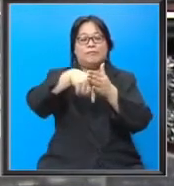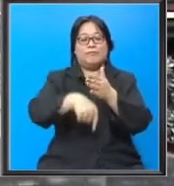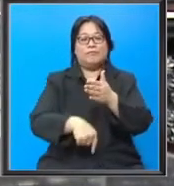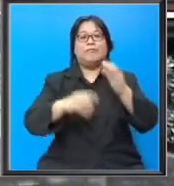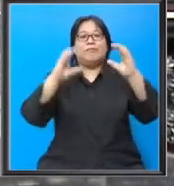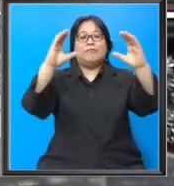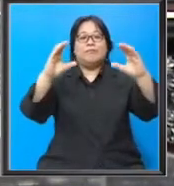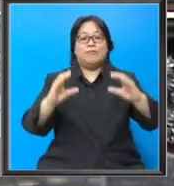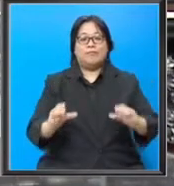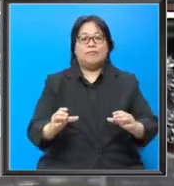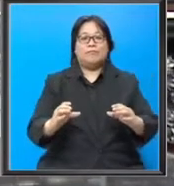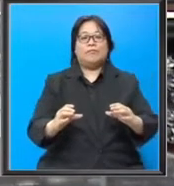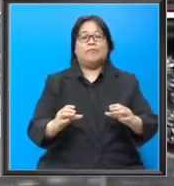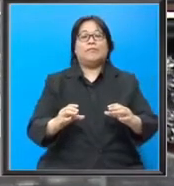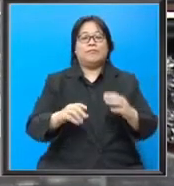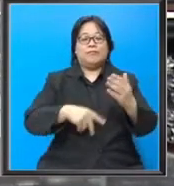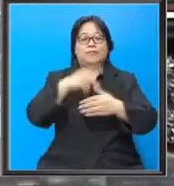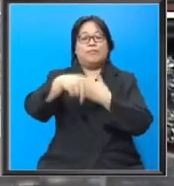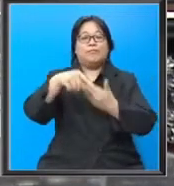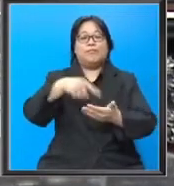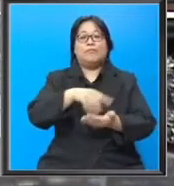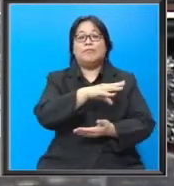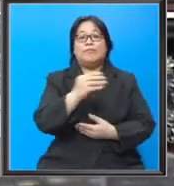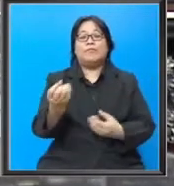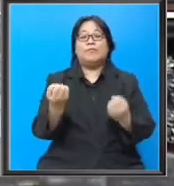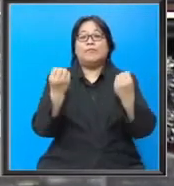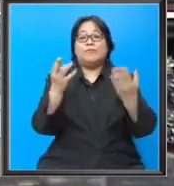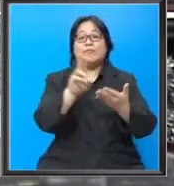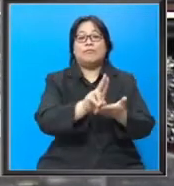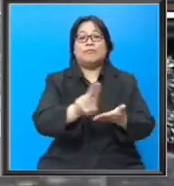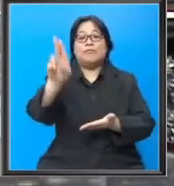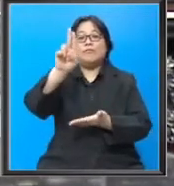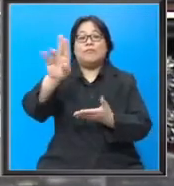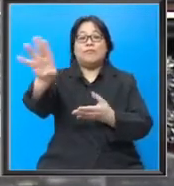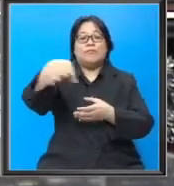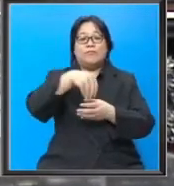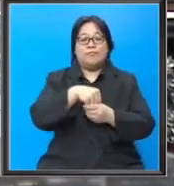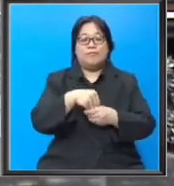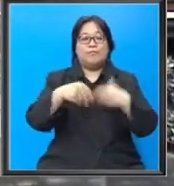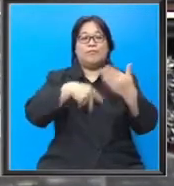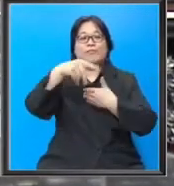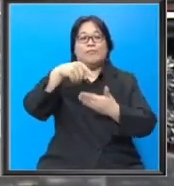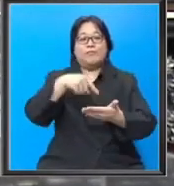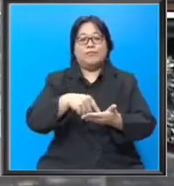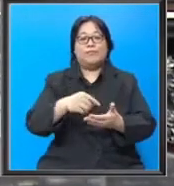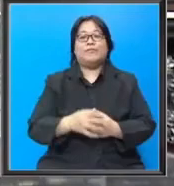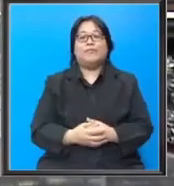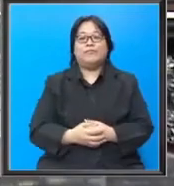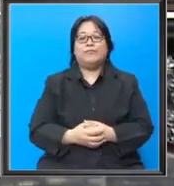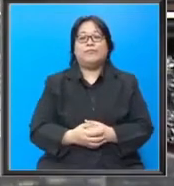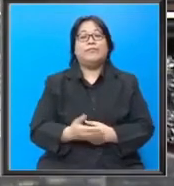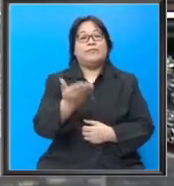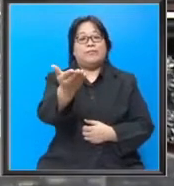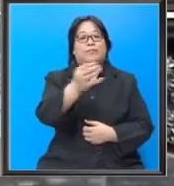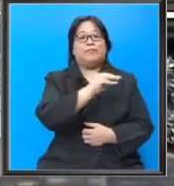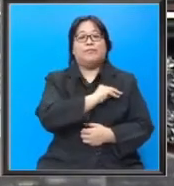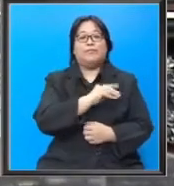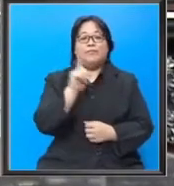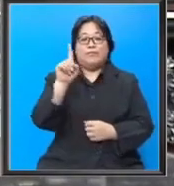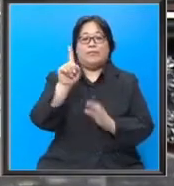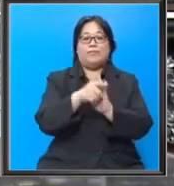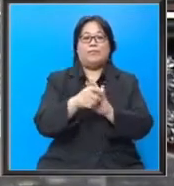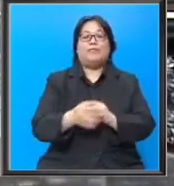Cika Edah pelaksana program ini dan berapakah Yunus 3 Mbak dengan program ini tidak mencuri